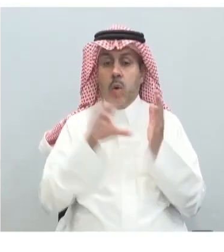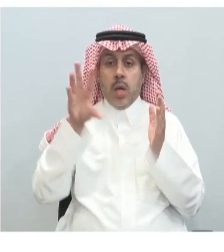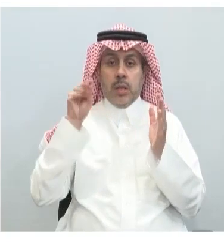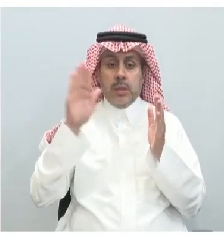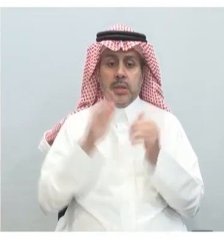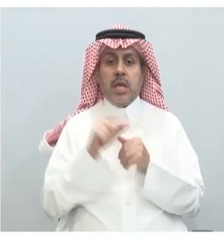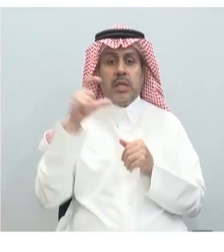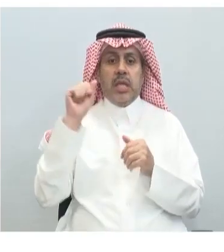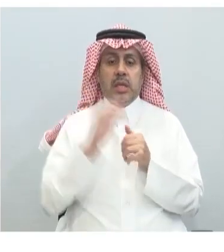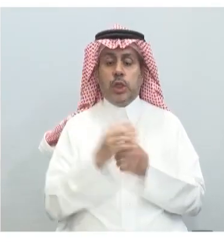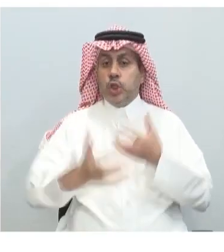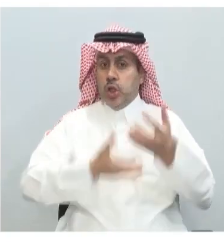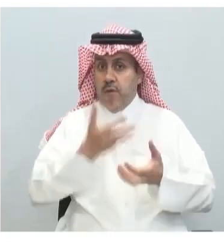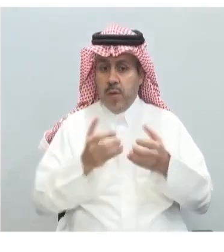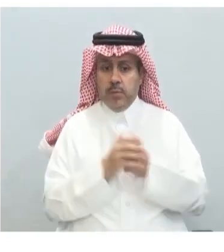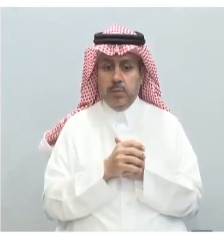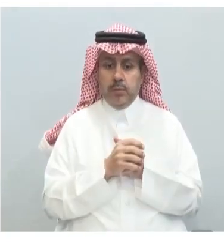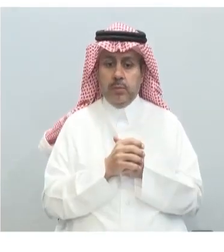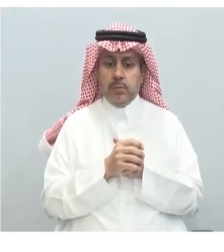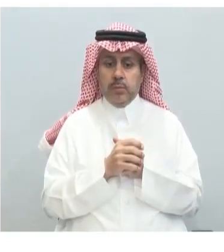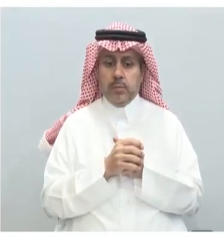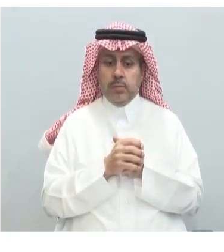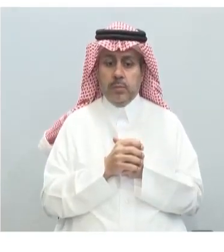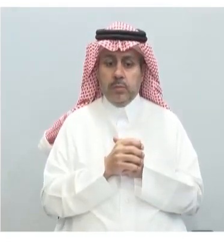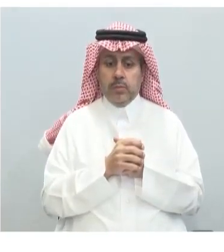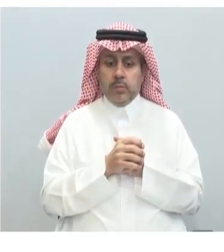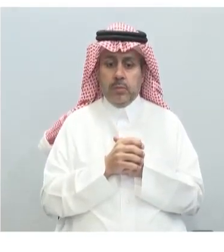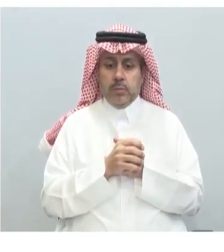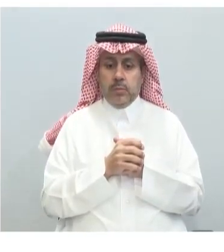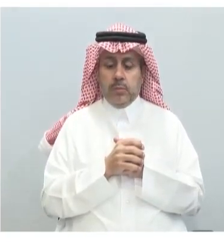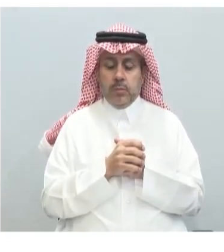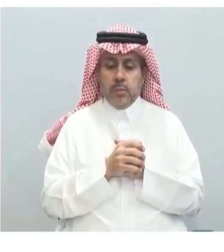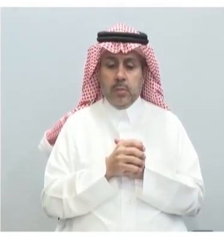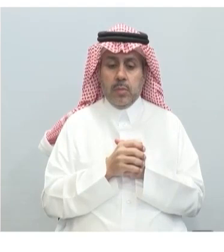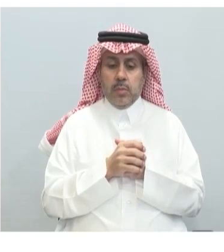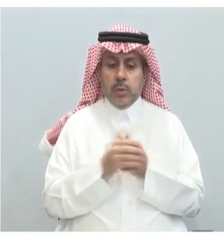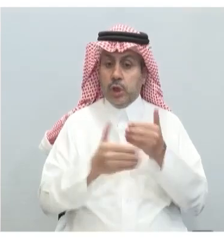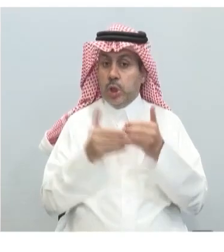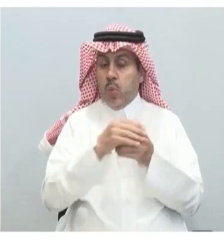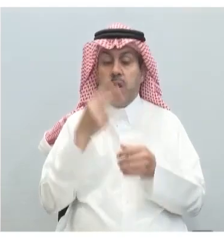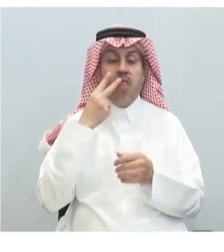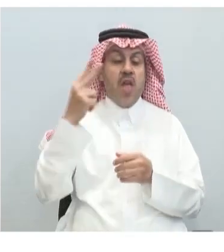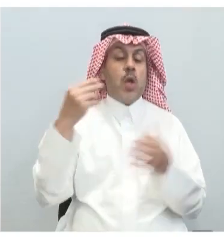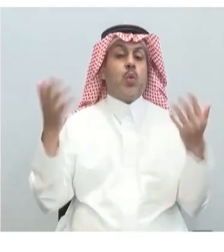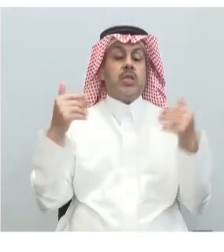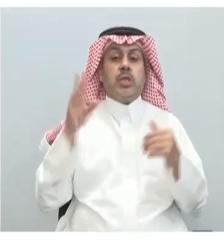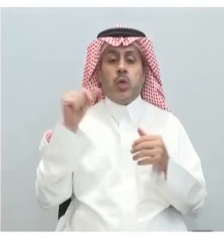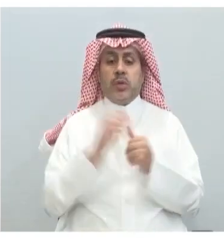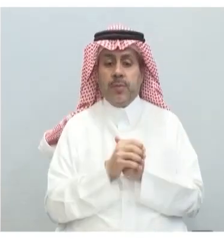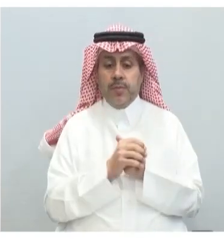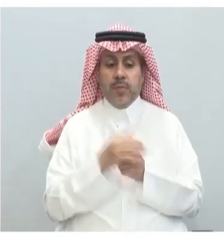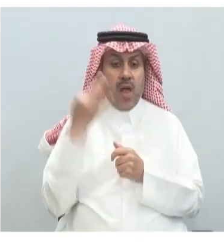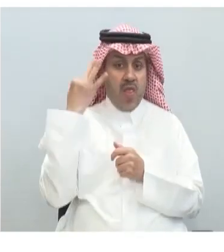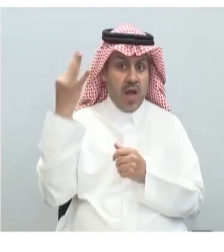دلتا اتش للتفاعل التالي لدينا هذا التفاعل وهو تكوين ثاني اكسيد النيتروجين ولدينا ثلاث